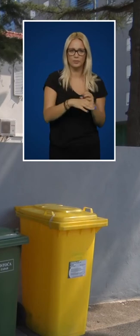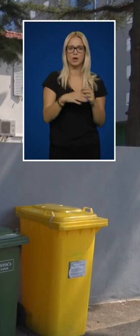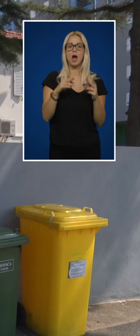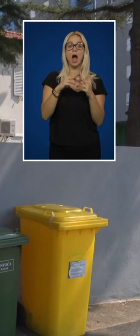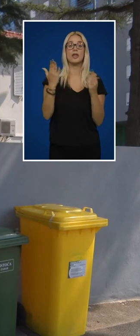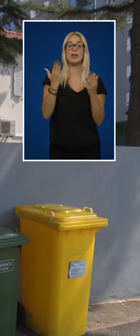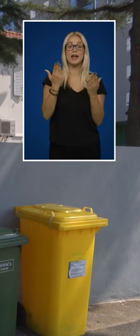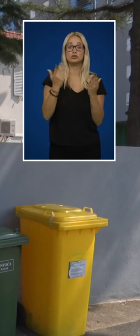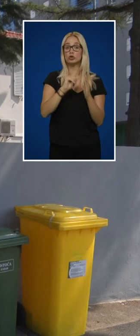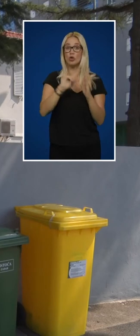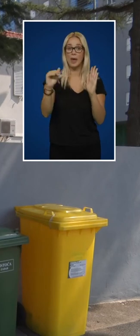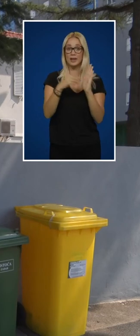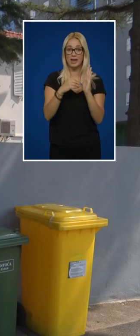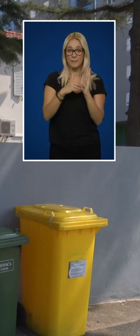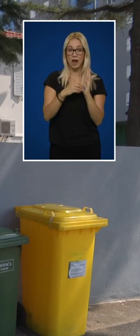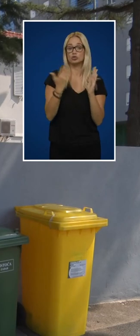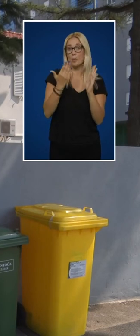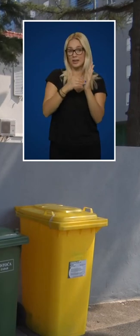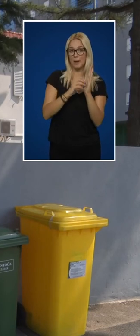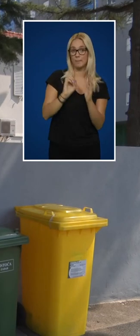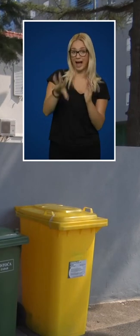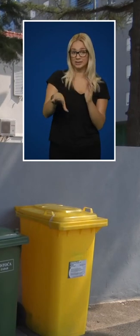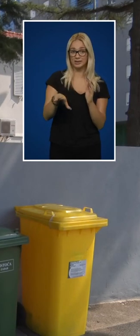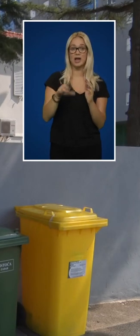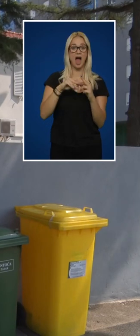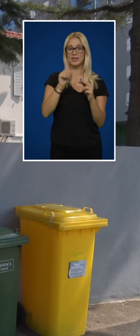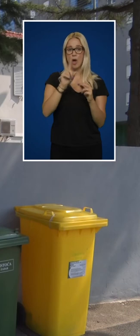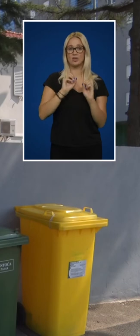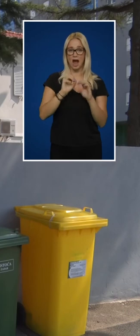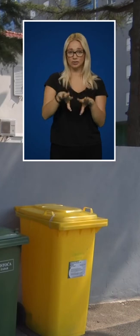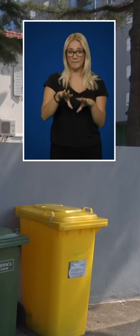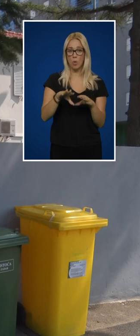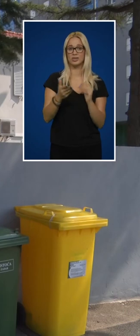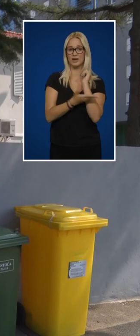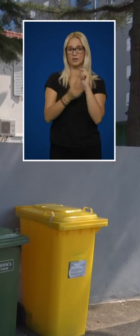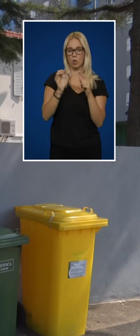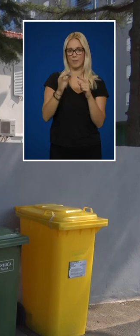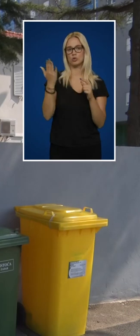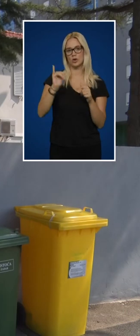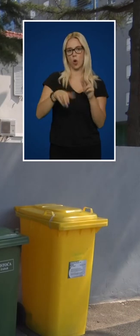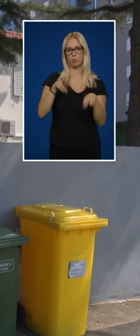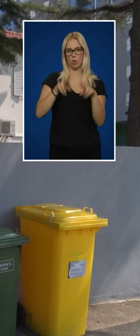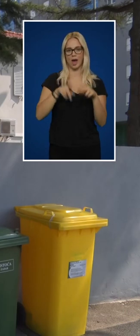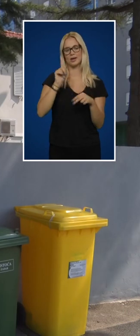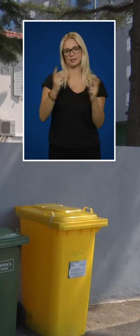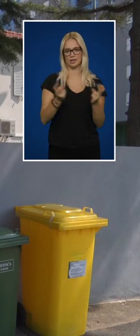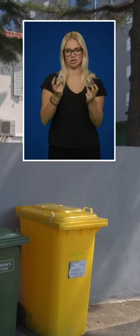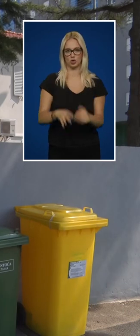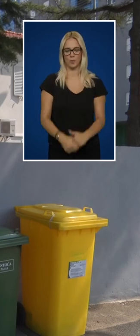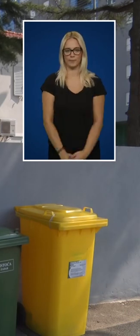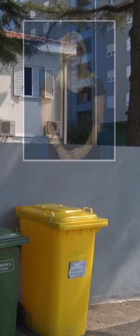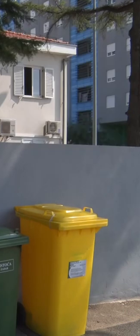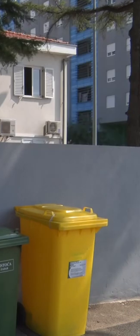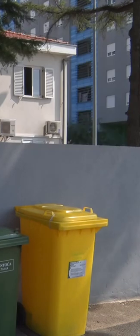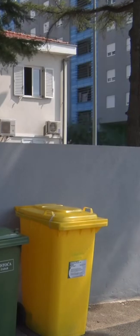trebali izbaciti je da zapravo ne odlažemo nekakav drvni otpad koji je obojan i tome